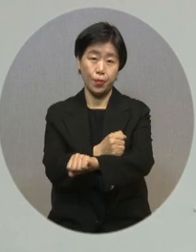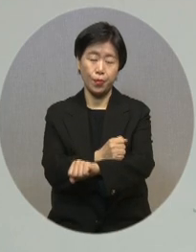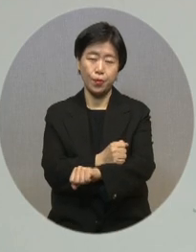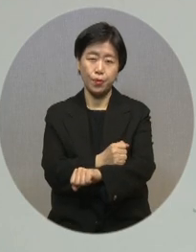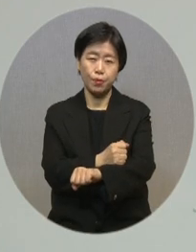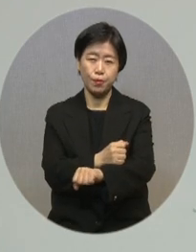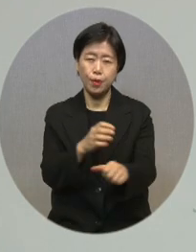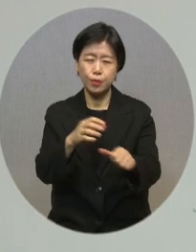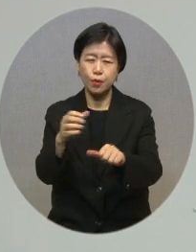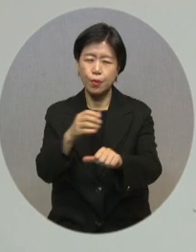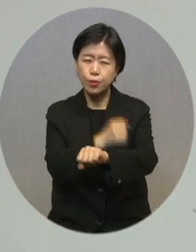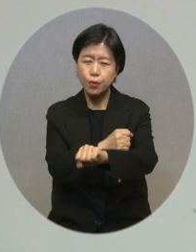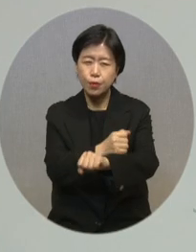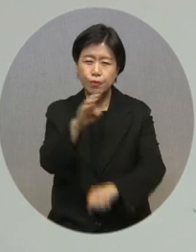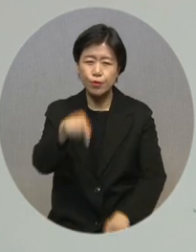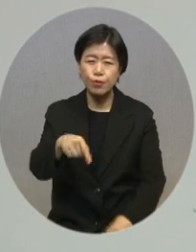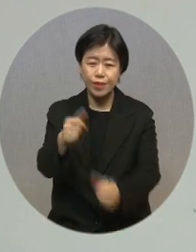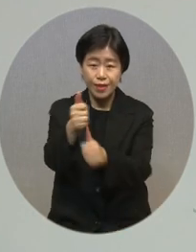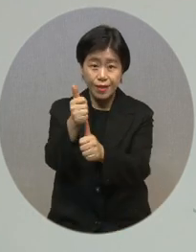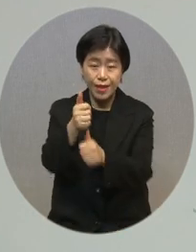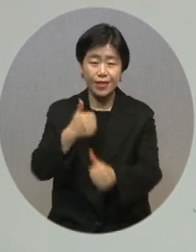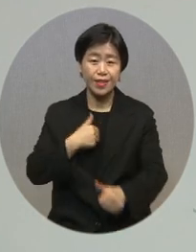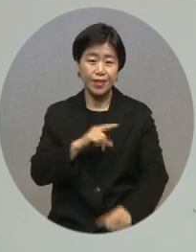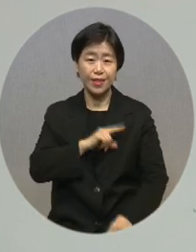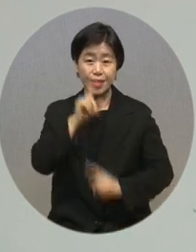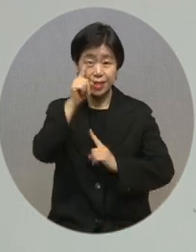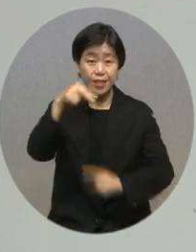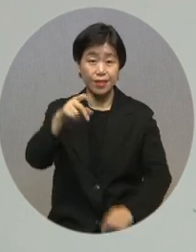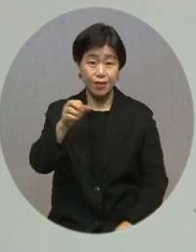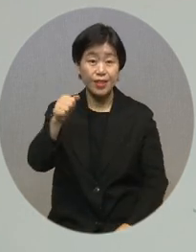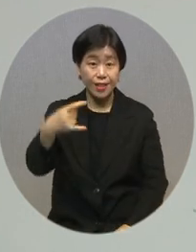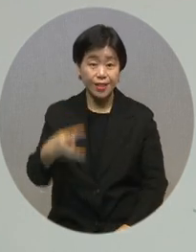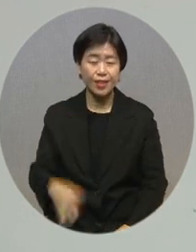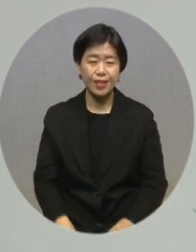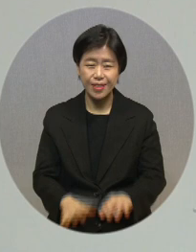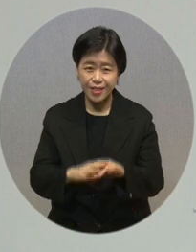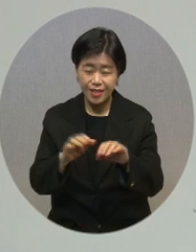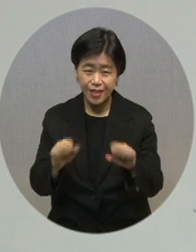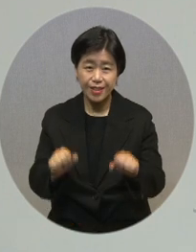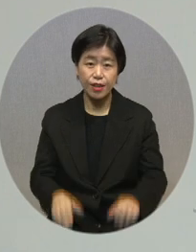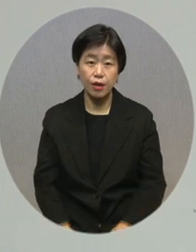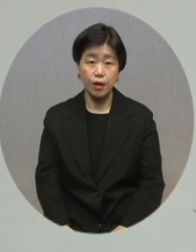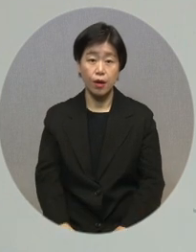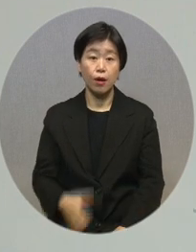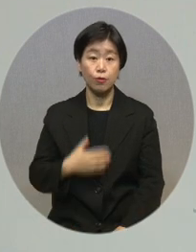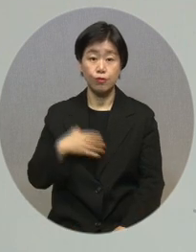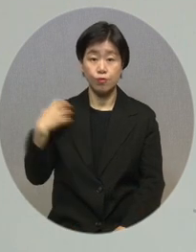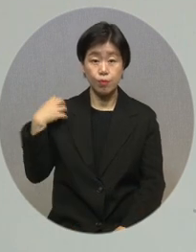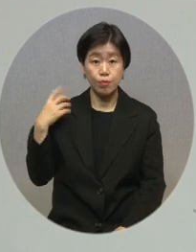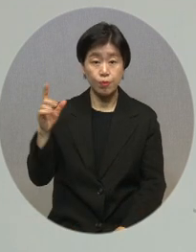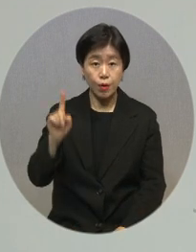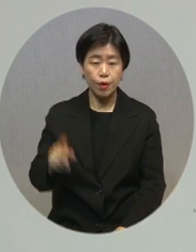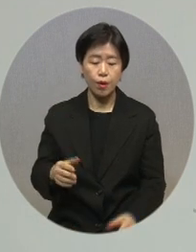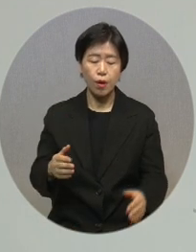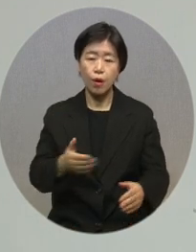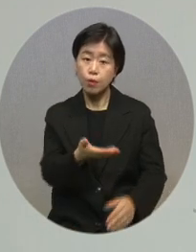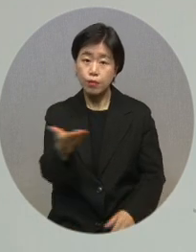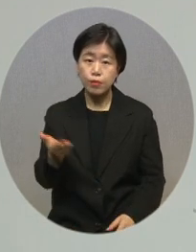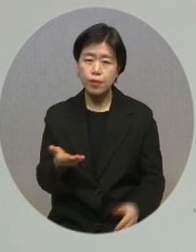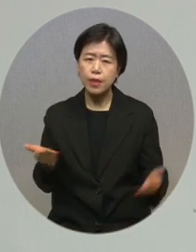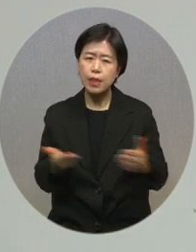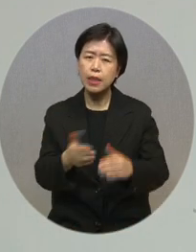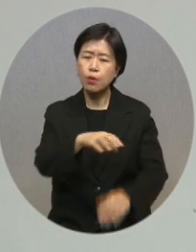이성희입니다. 인사드리겠습니다. 저희 고용노동부는 국민의 일자리를 책임지는 부서입니다. 그래서 더